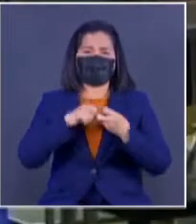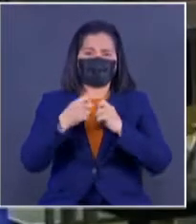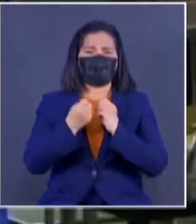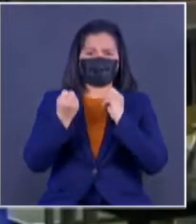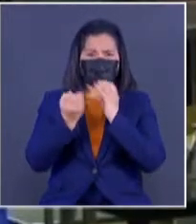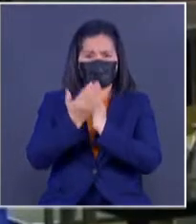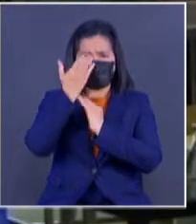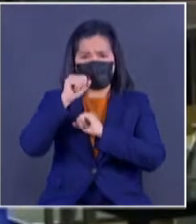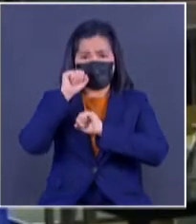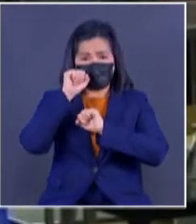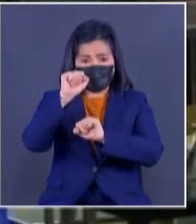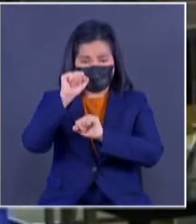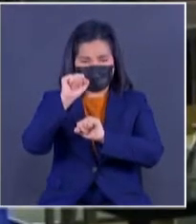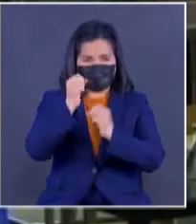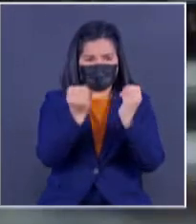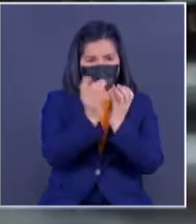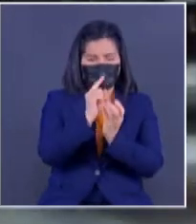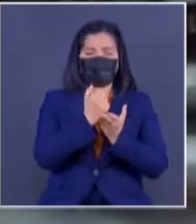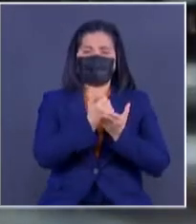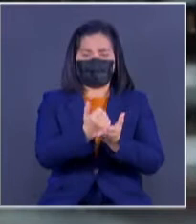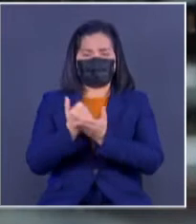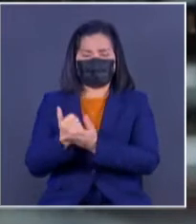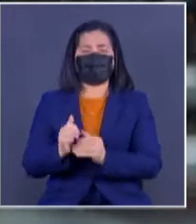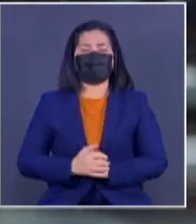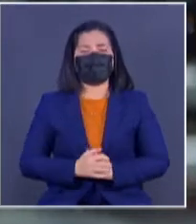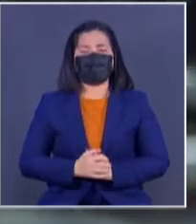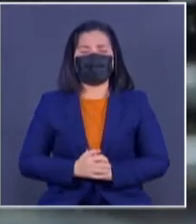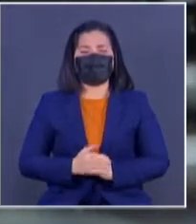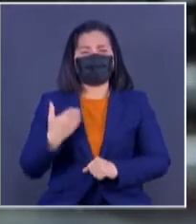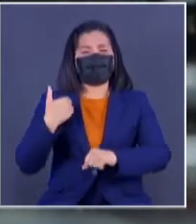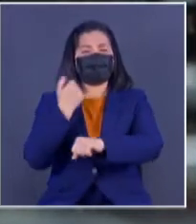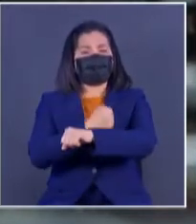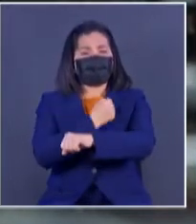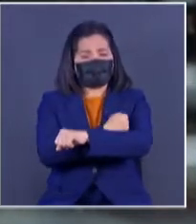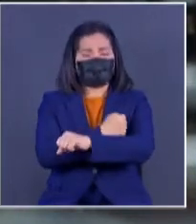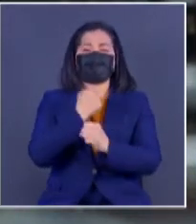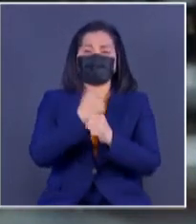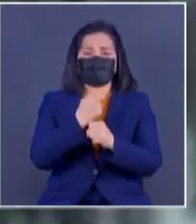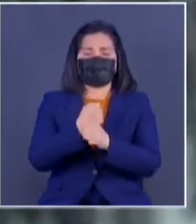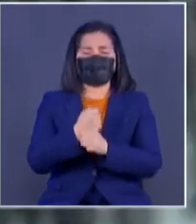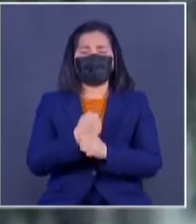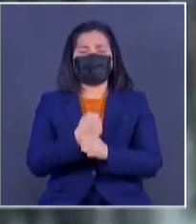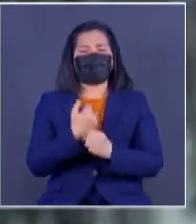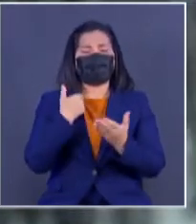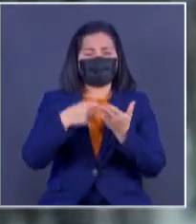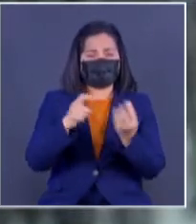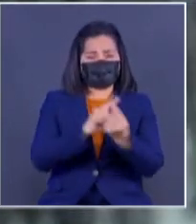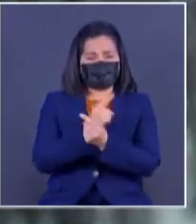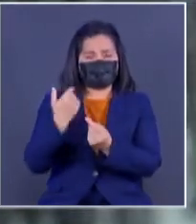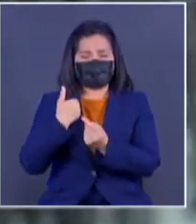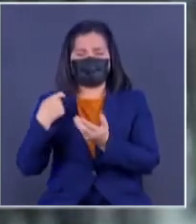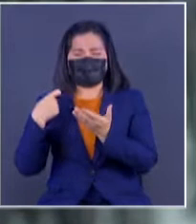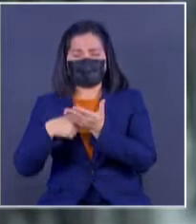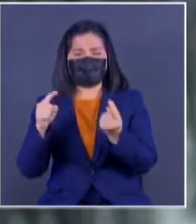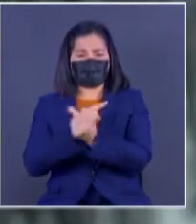จากการประกาศฉบับล่าสุดนั่นเองนะครับไม่ว่าจะเป็นทั้งเรื่องของแรงงานในระบบแรงงานนอกระบบประกันสังคมรูป